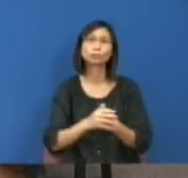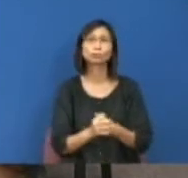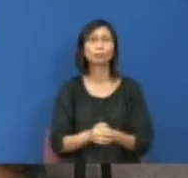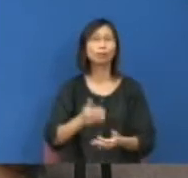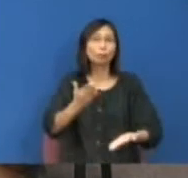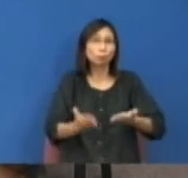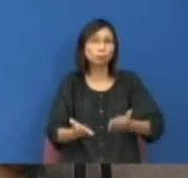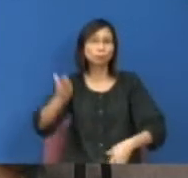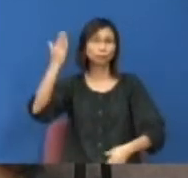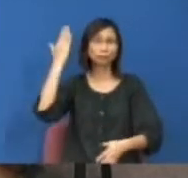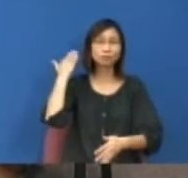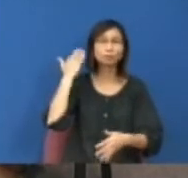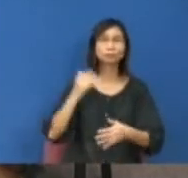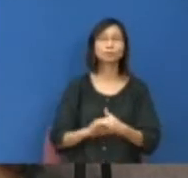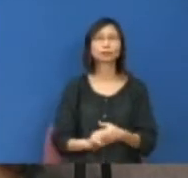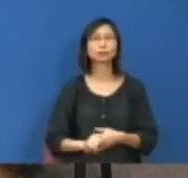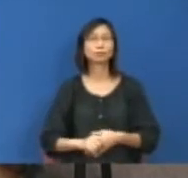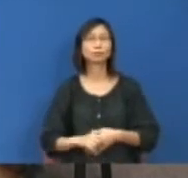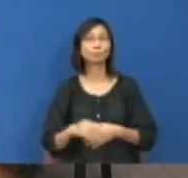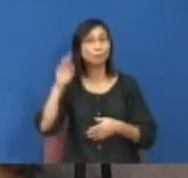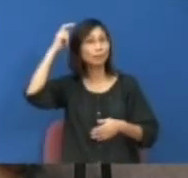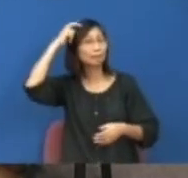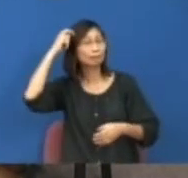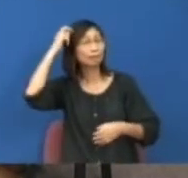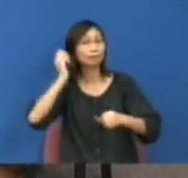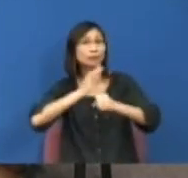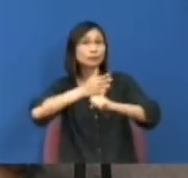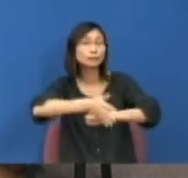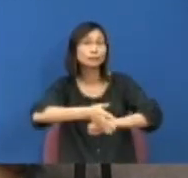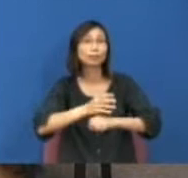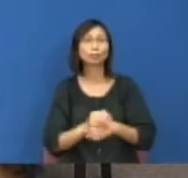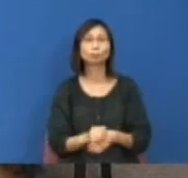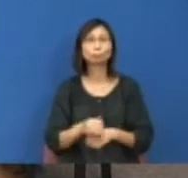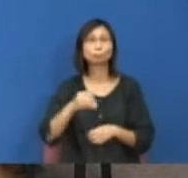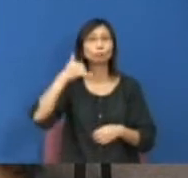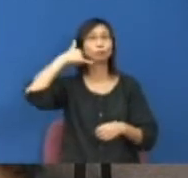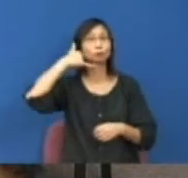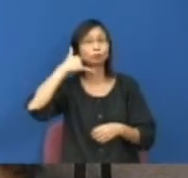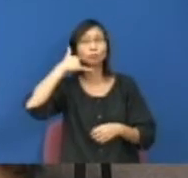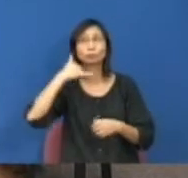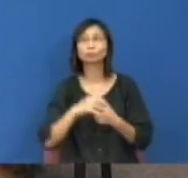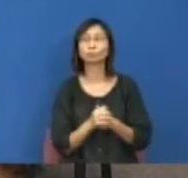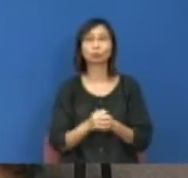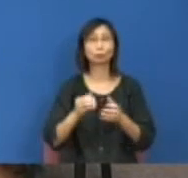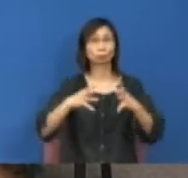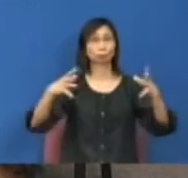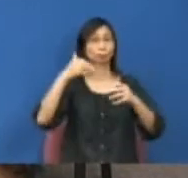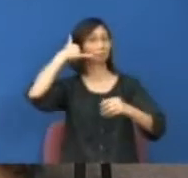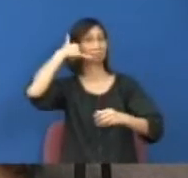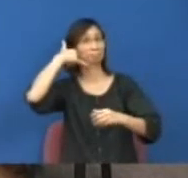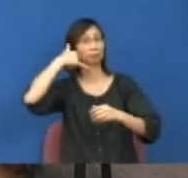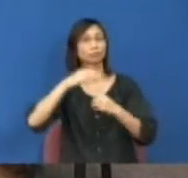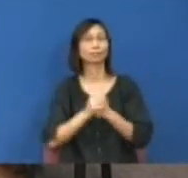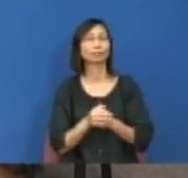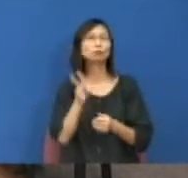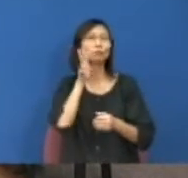前啲江湖大佬用呢、這個大哥大啦，係咪？即係大哥大好大步嘅咁樣，咪人都係人都揸